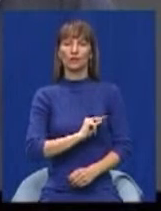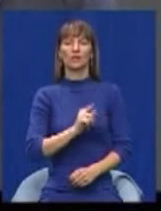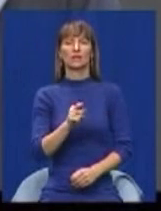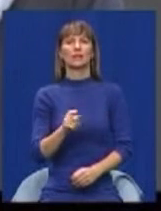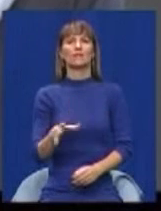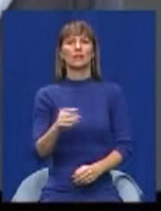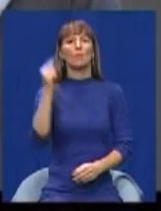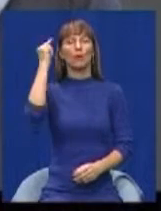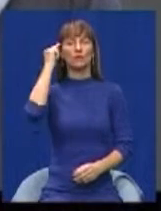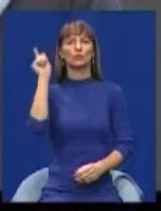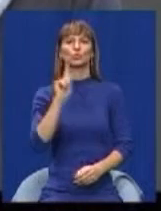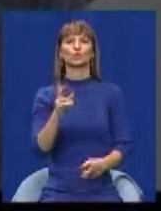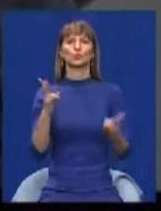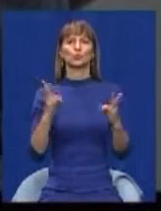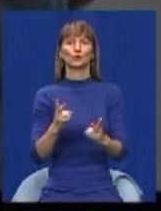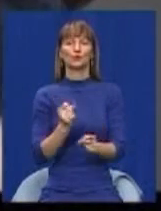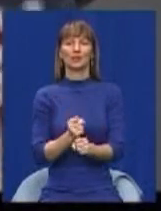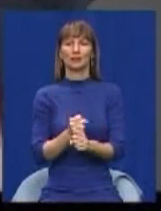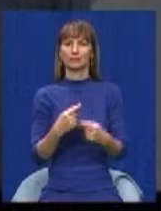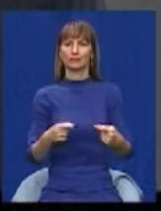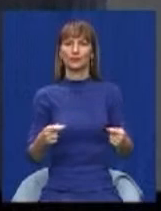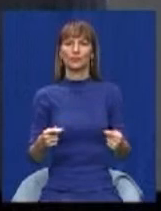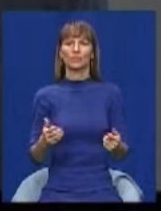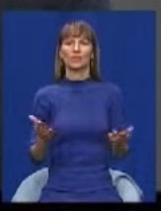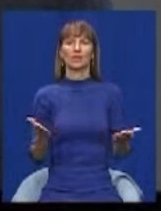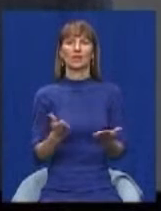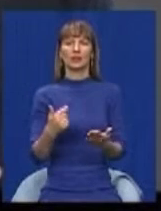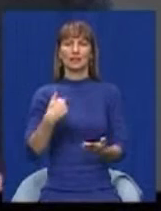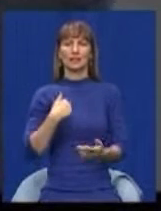понимают, что надо делать всякое. Которые нас